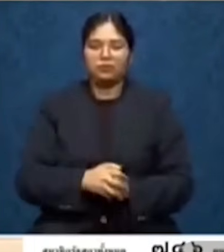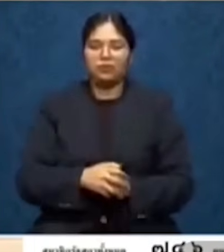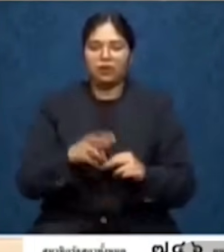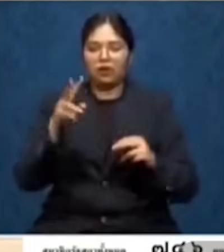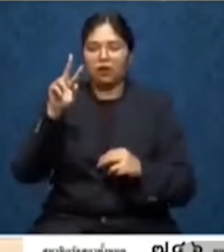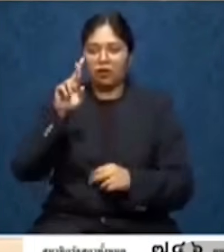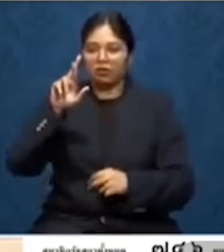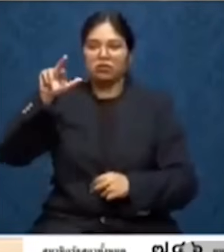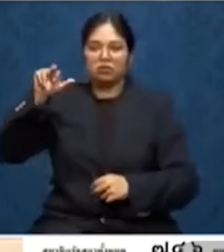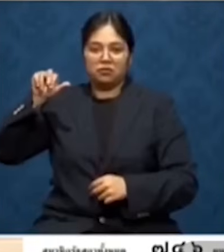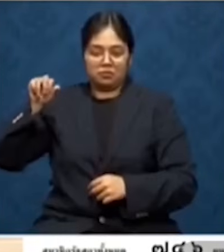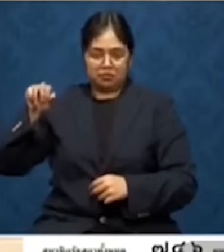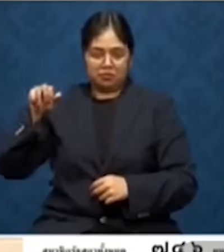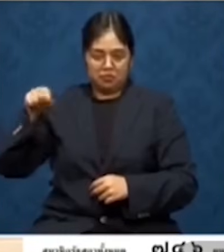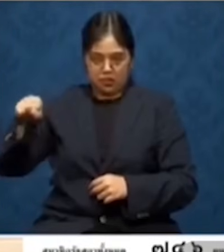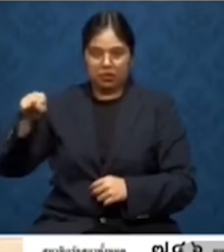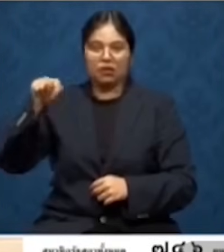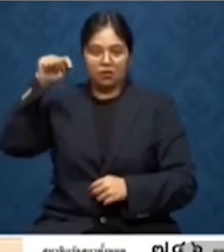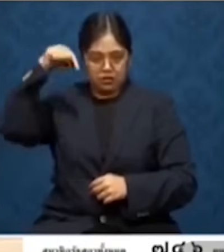งเกียรติ